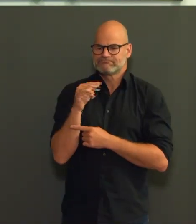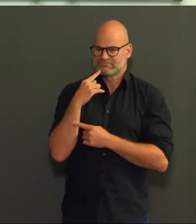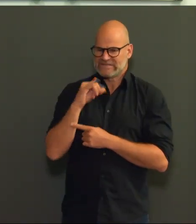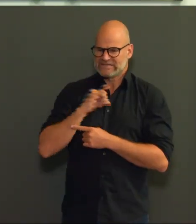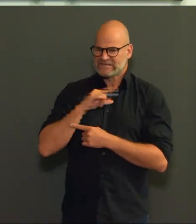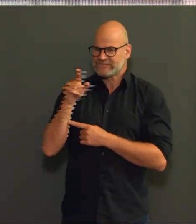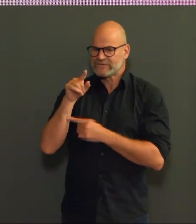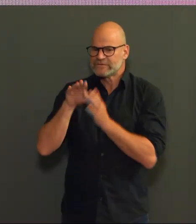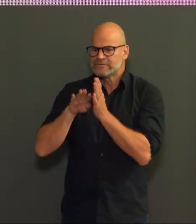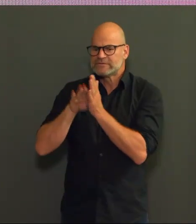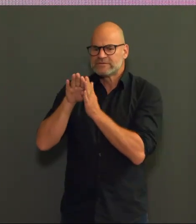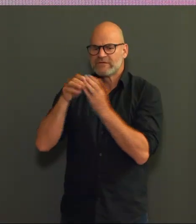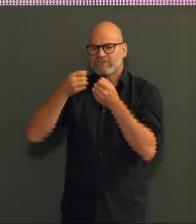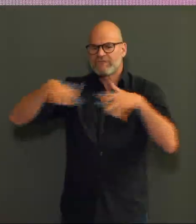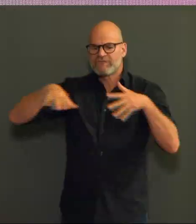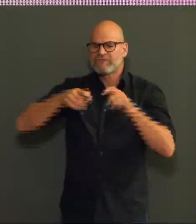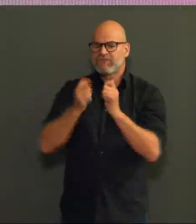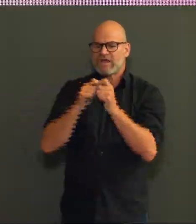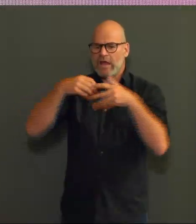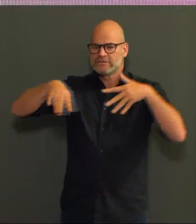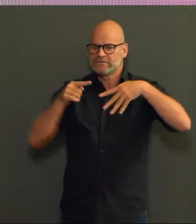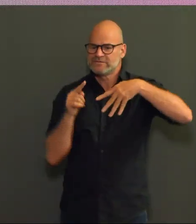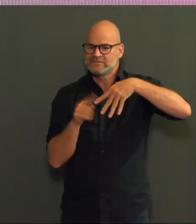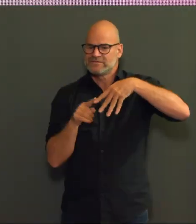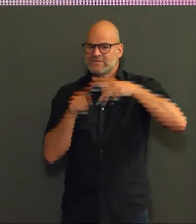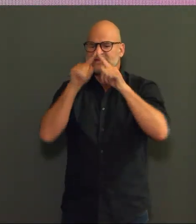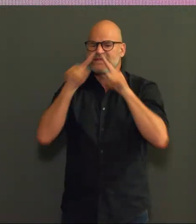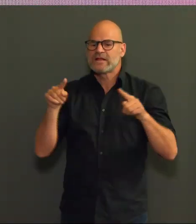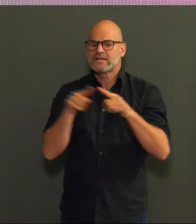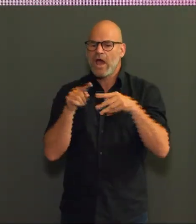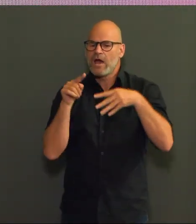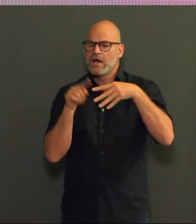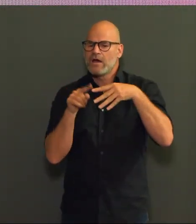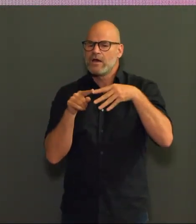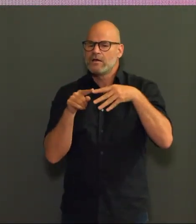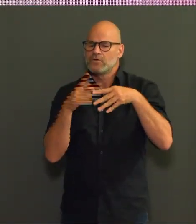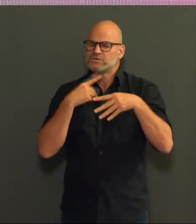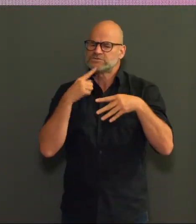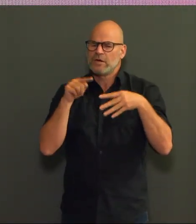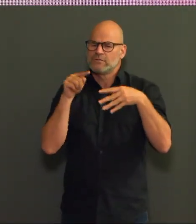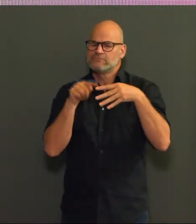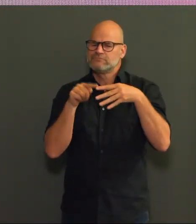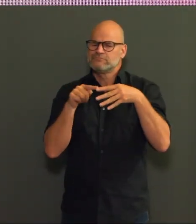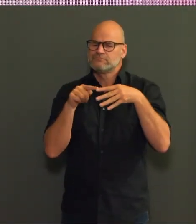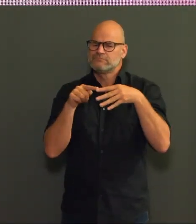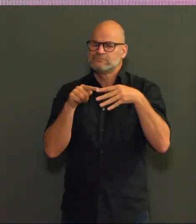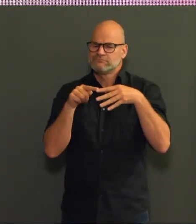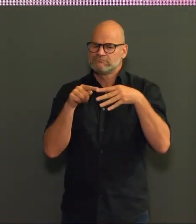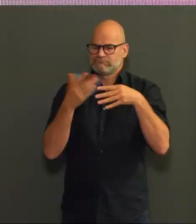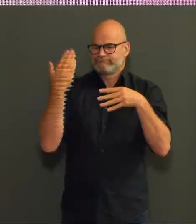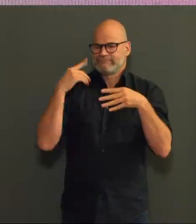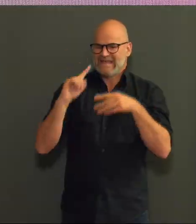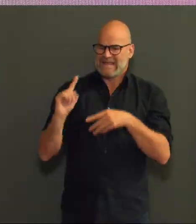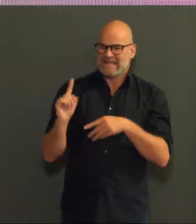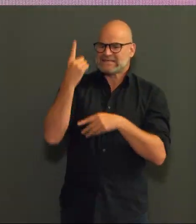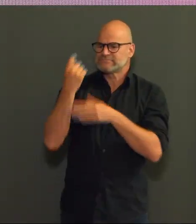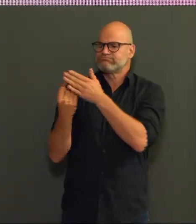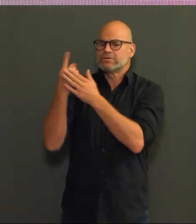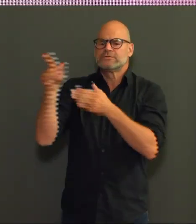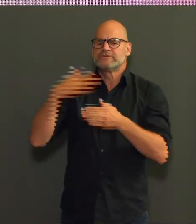Delta-variant. En ter herinnering, de Delta-variant, dat is de variant die voor het eerst beschreven werd in Indië, voorheen ook Indiase